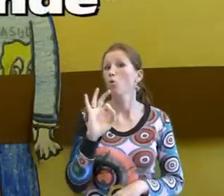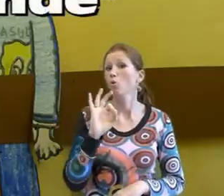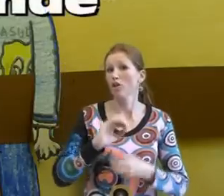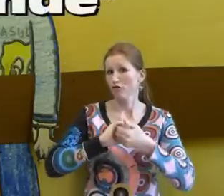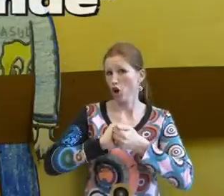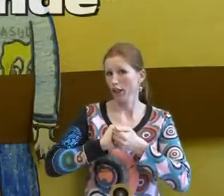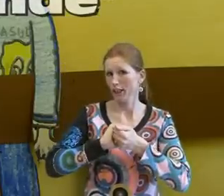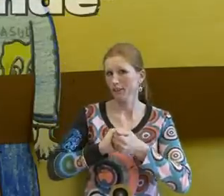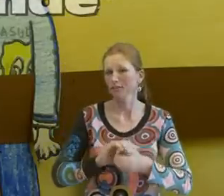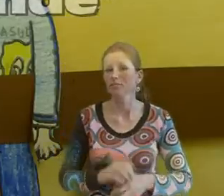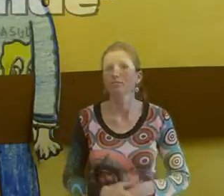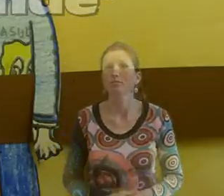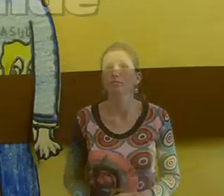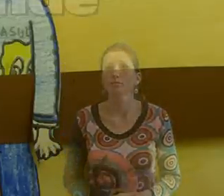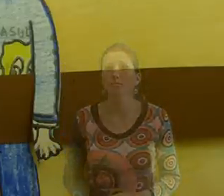Gute Freunde.